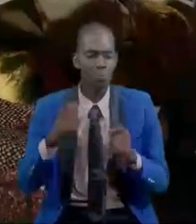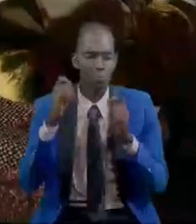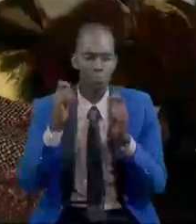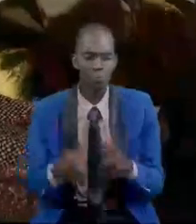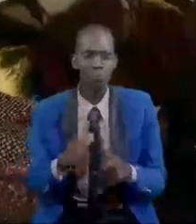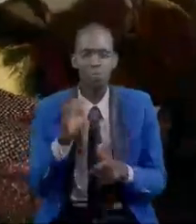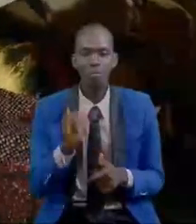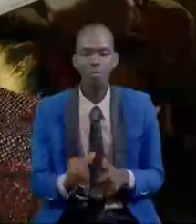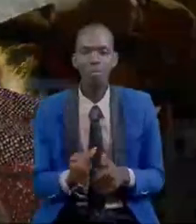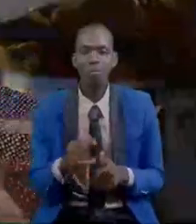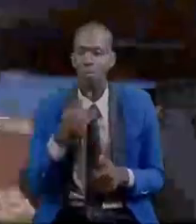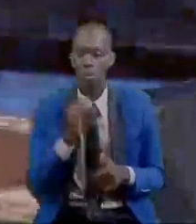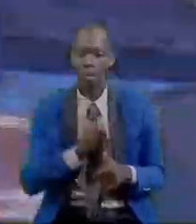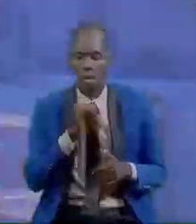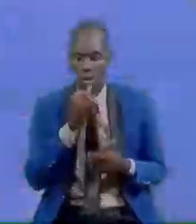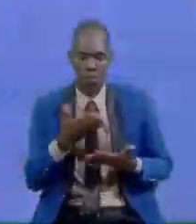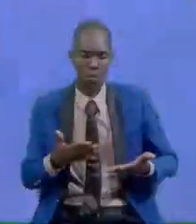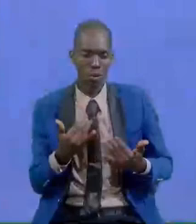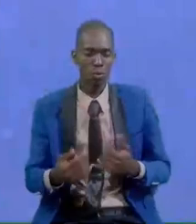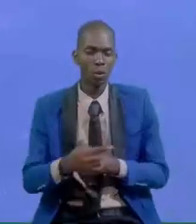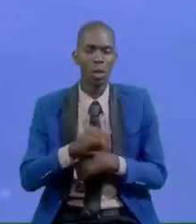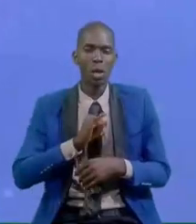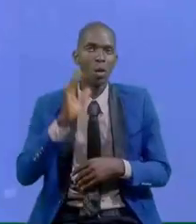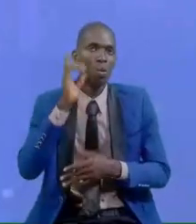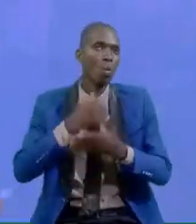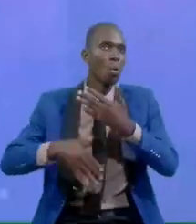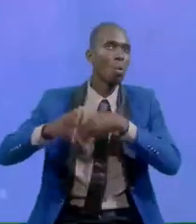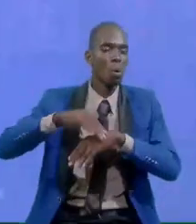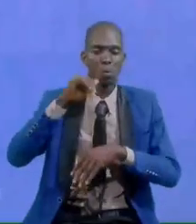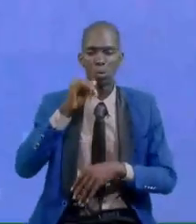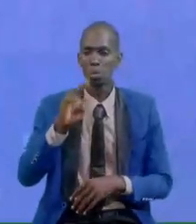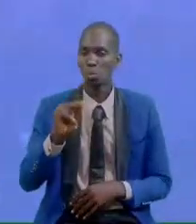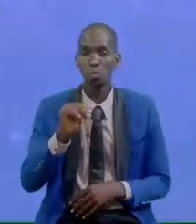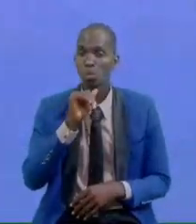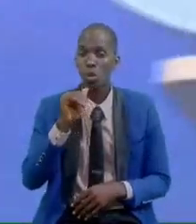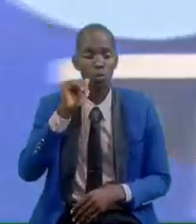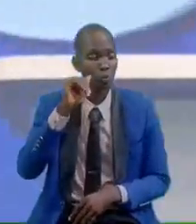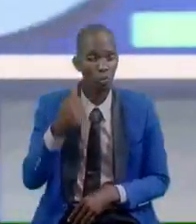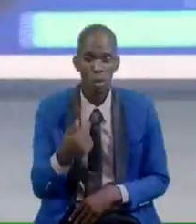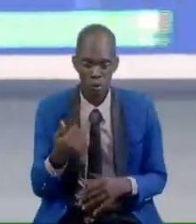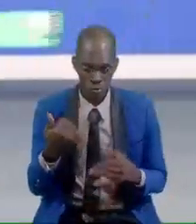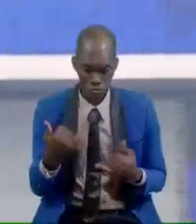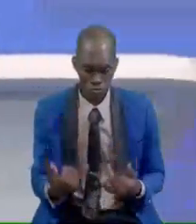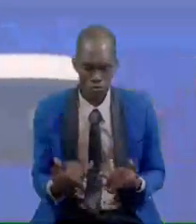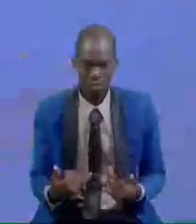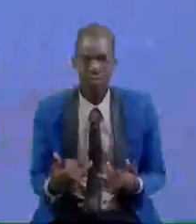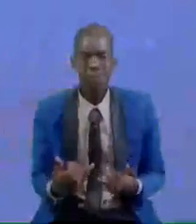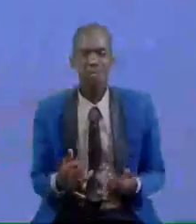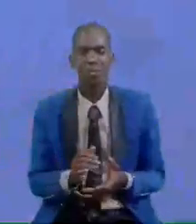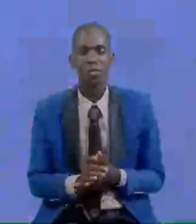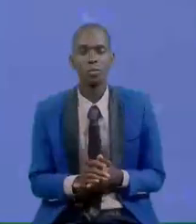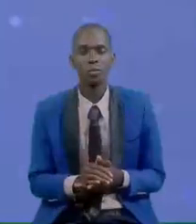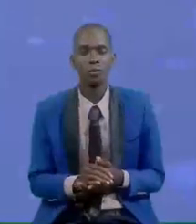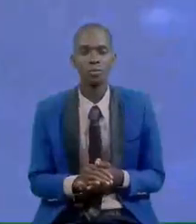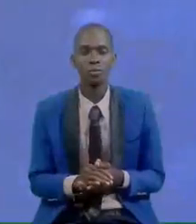En un instant, d'accord. Je suis là aujourd'hui. Je reviendrai demain. Non. Ce n'est pas demain. Ça, c'est prends